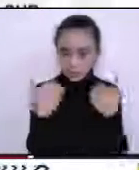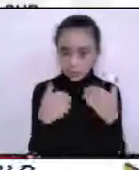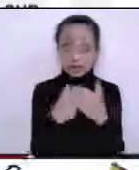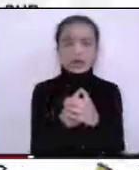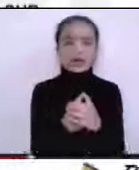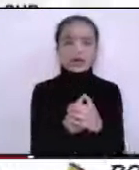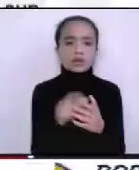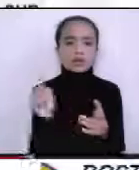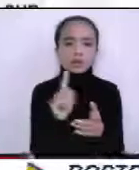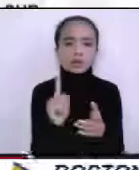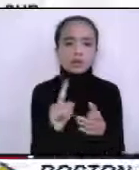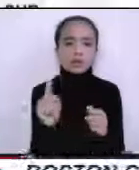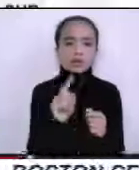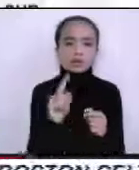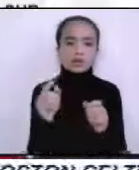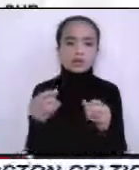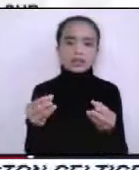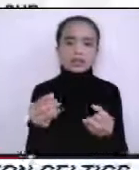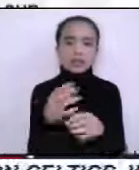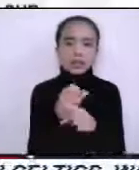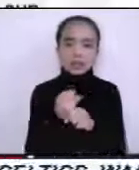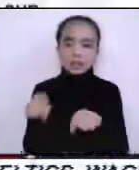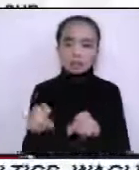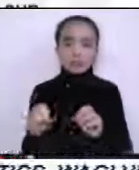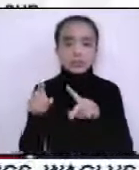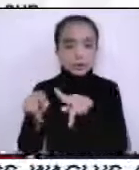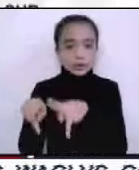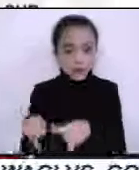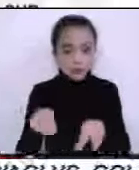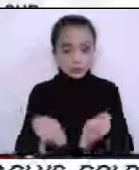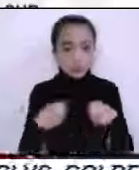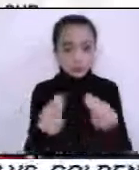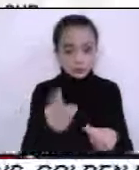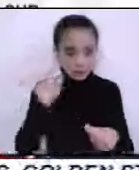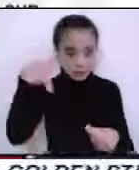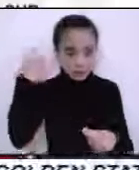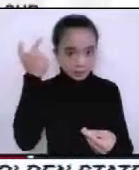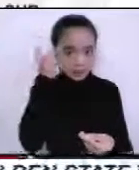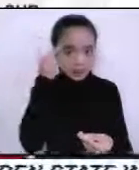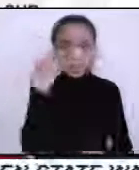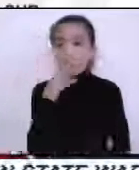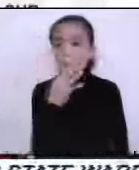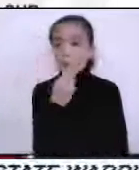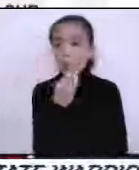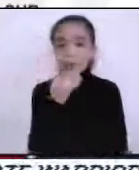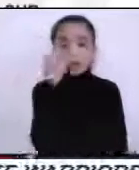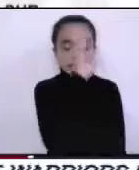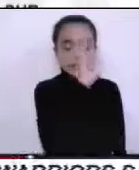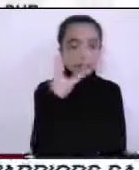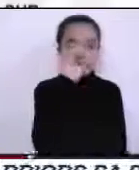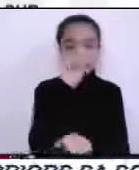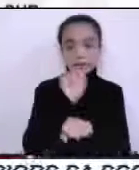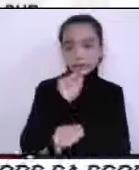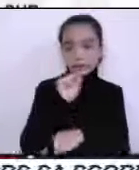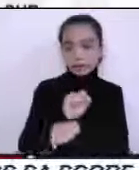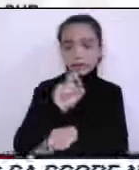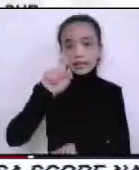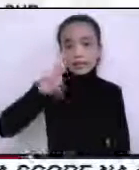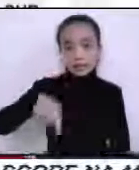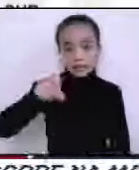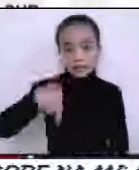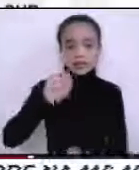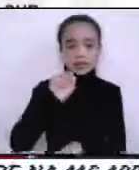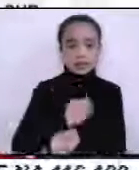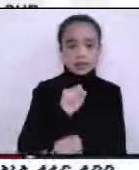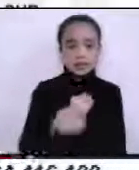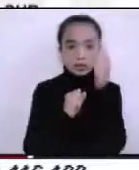ang pagkakataong binibigay po ng ating pamahalaan na paglapitin ang mga naghahanap ng trabaho at nangangailangan ng trabado upang lubos